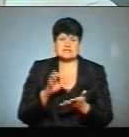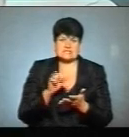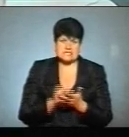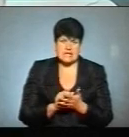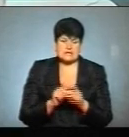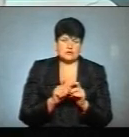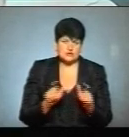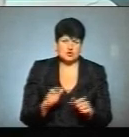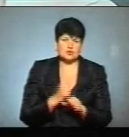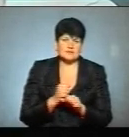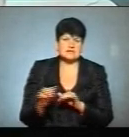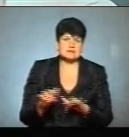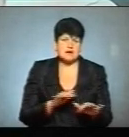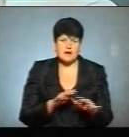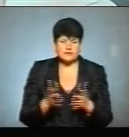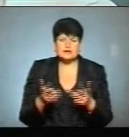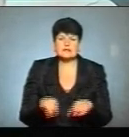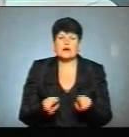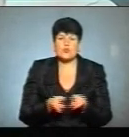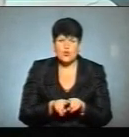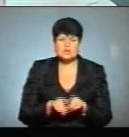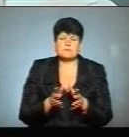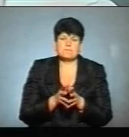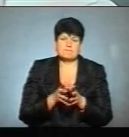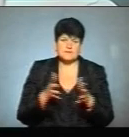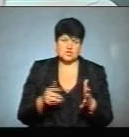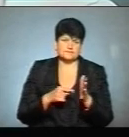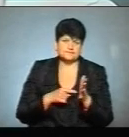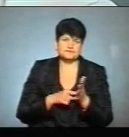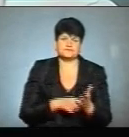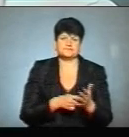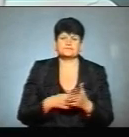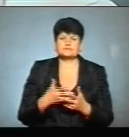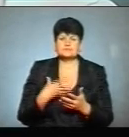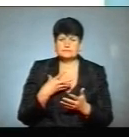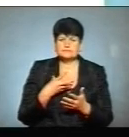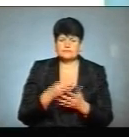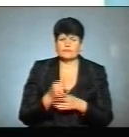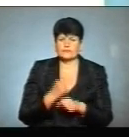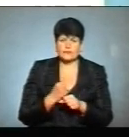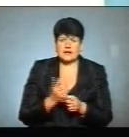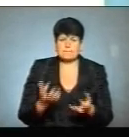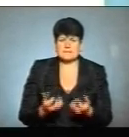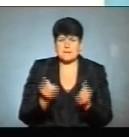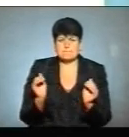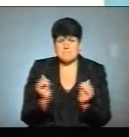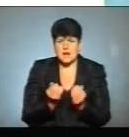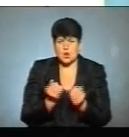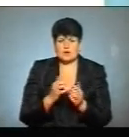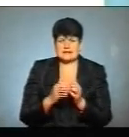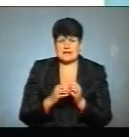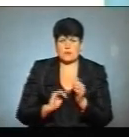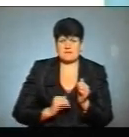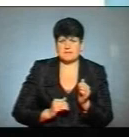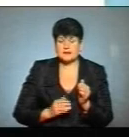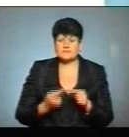розроблені певні заходи, які також більше акценти в своїй роботі ставлять на підтримку саме малого і середнього підприємництва. Це